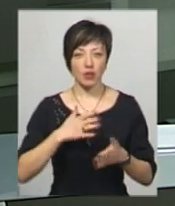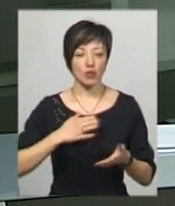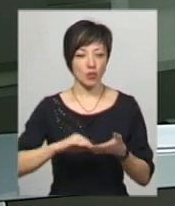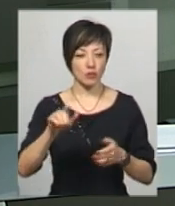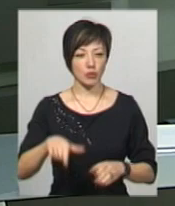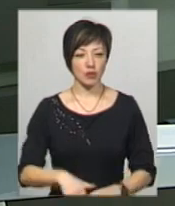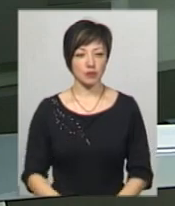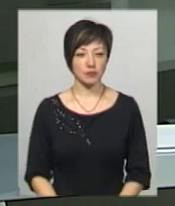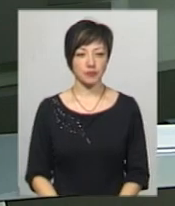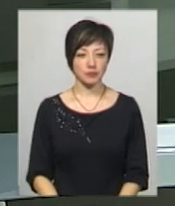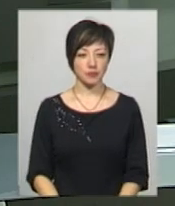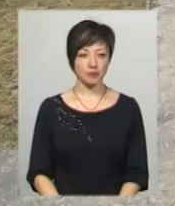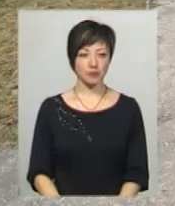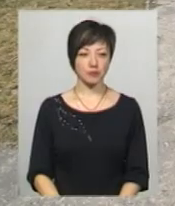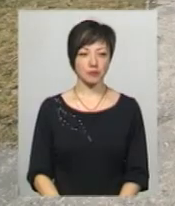Вікторія Зелінська.